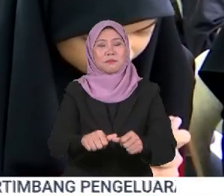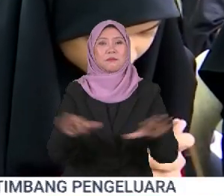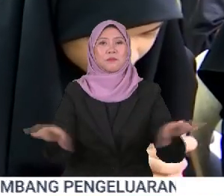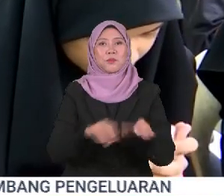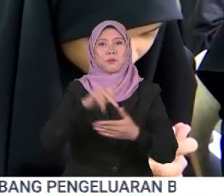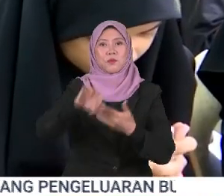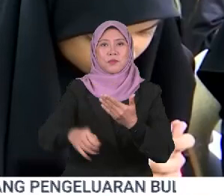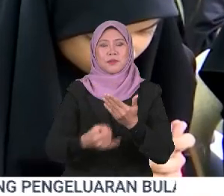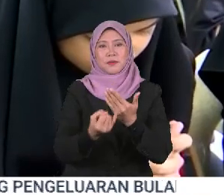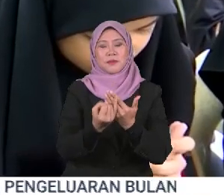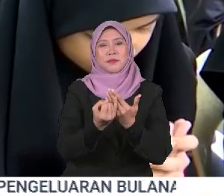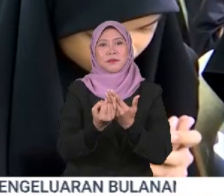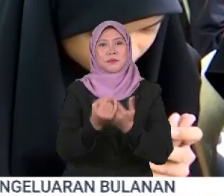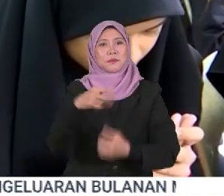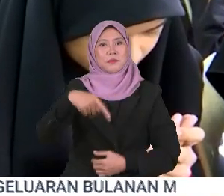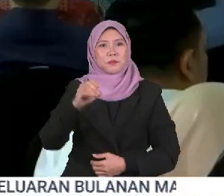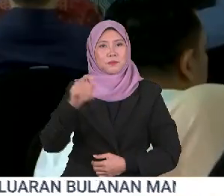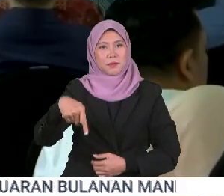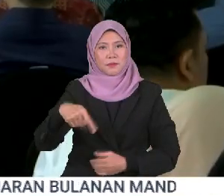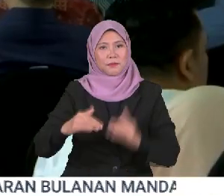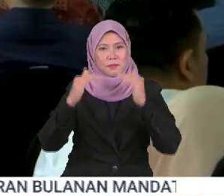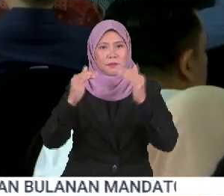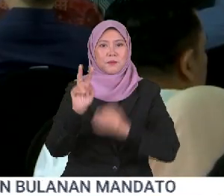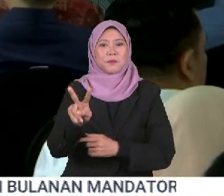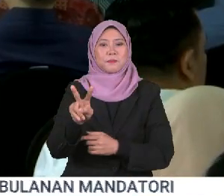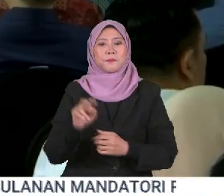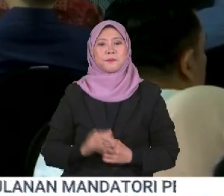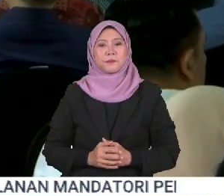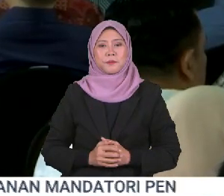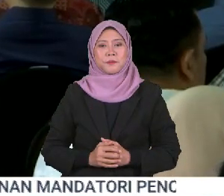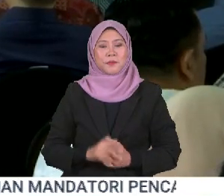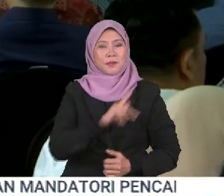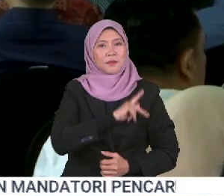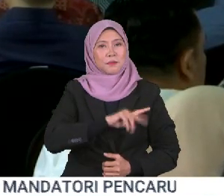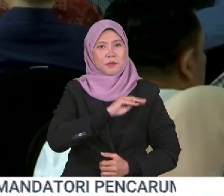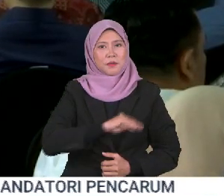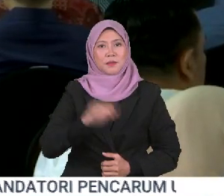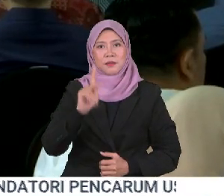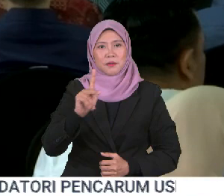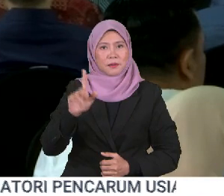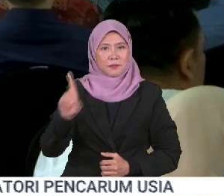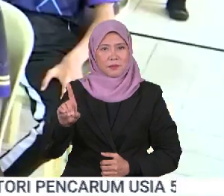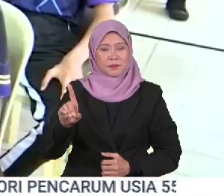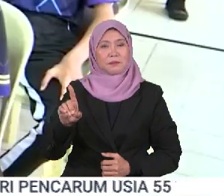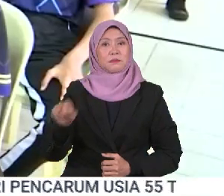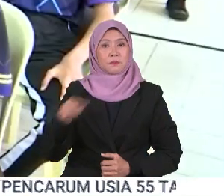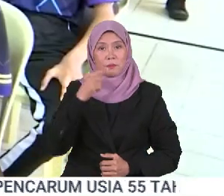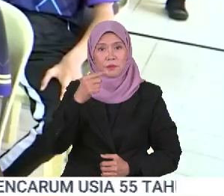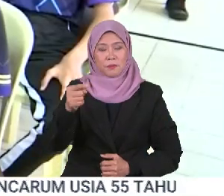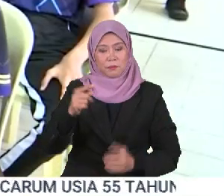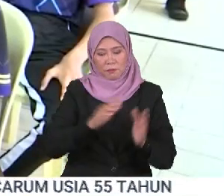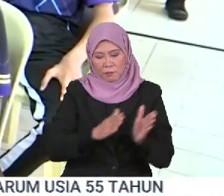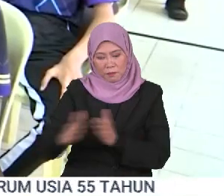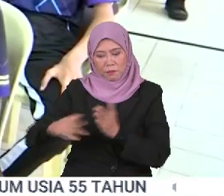pelaksanaan projek Point of Presence POP Fasa 2. Menurut Menteri Komunikasi dan Digital Fahmi Fazil, perancangan projek